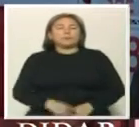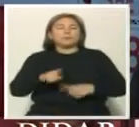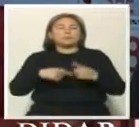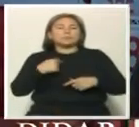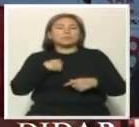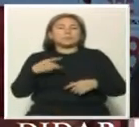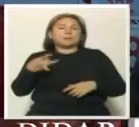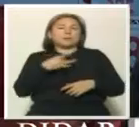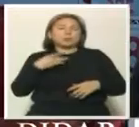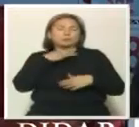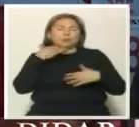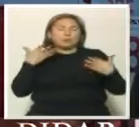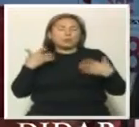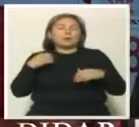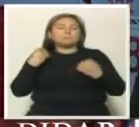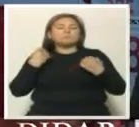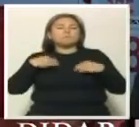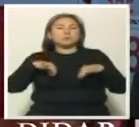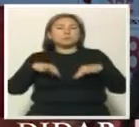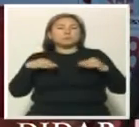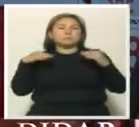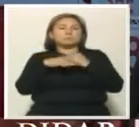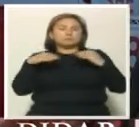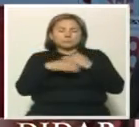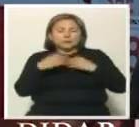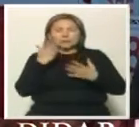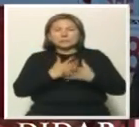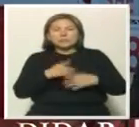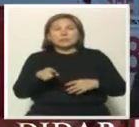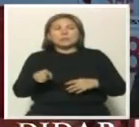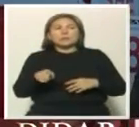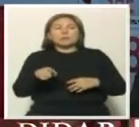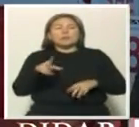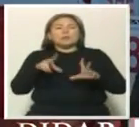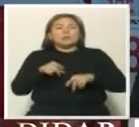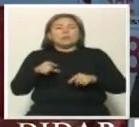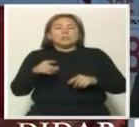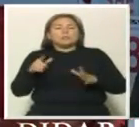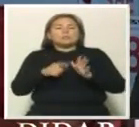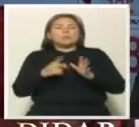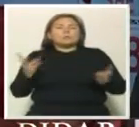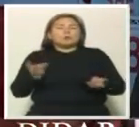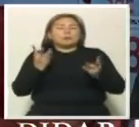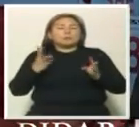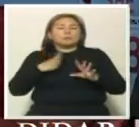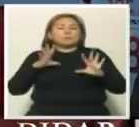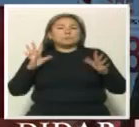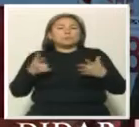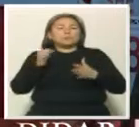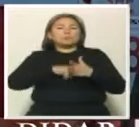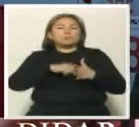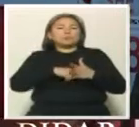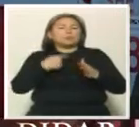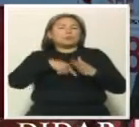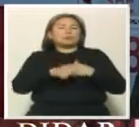Через наш район проходит масса машин, поскольку здесь находятся дороги республиканского значения. 7 горений на автомобилях произошли именно по причине